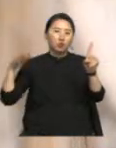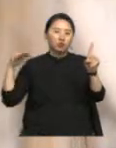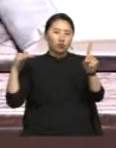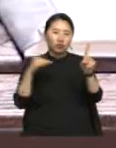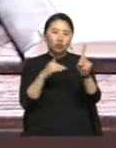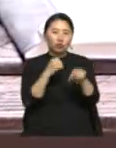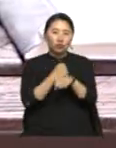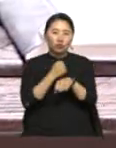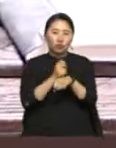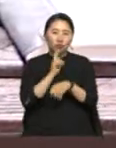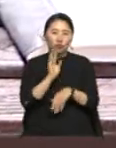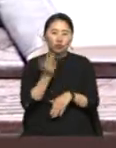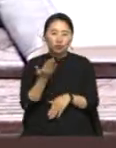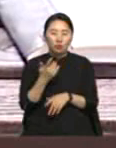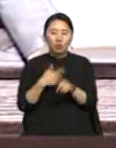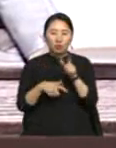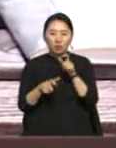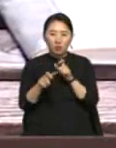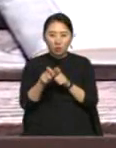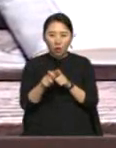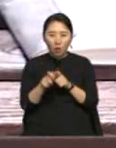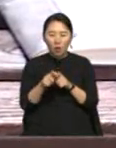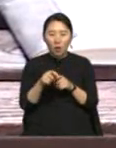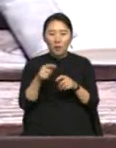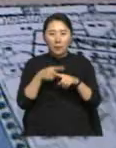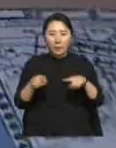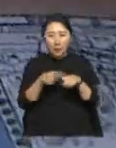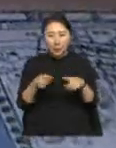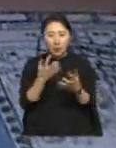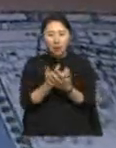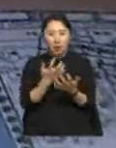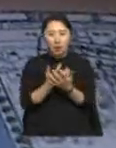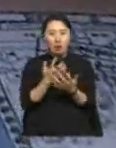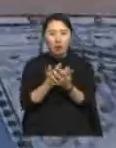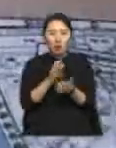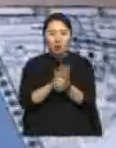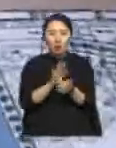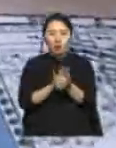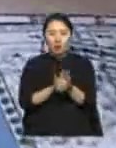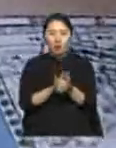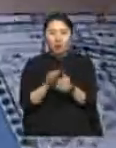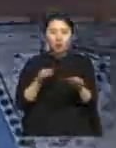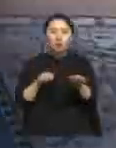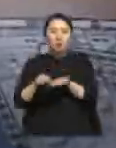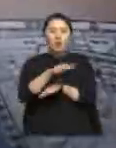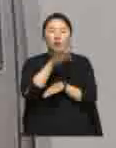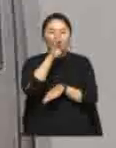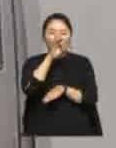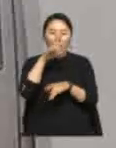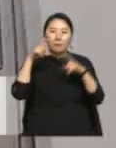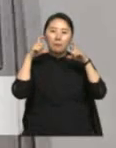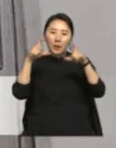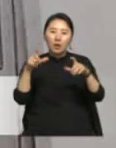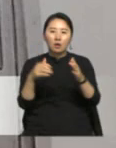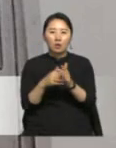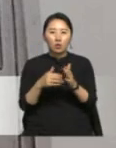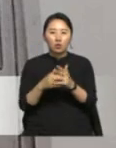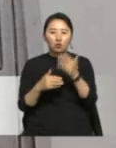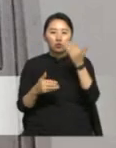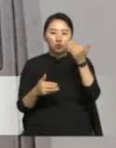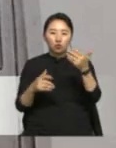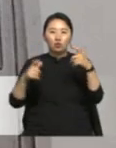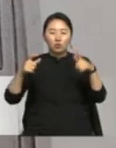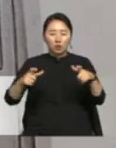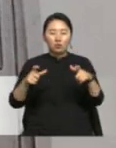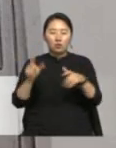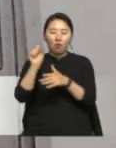때문에 더욱이 건축 심의 때 낸 서류가 보조 출입구에 좌회전 불가 판정이 내려지고 9단지 출입구 허가